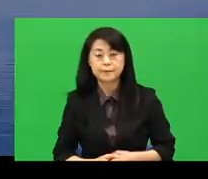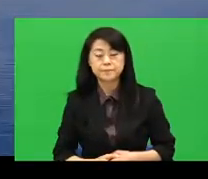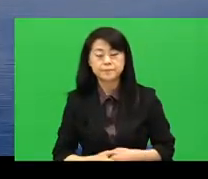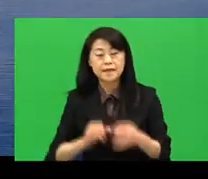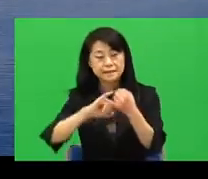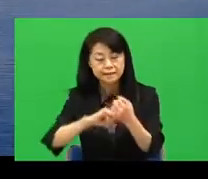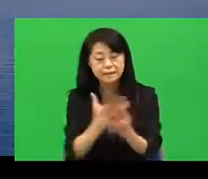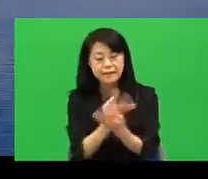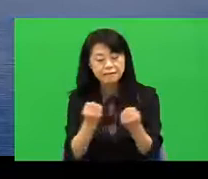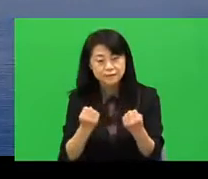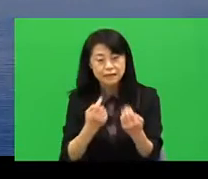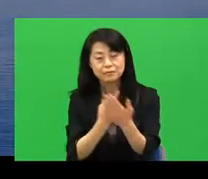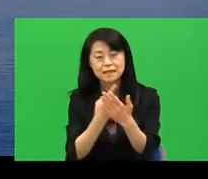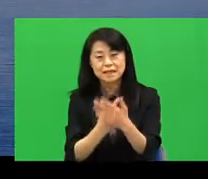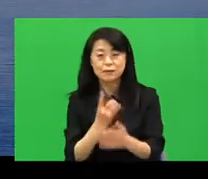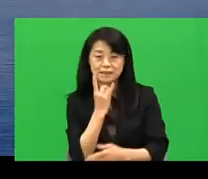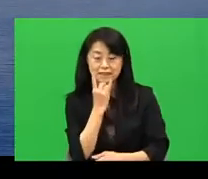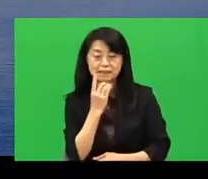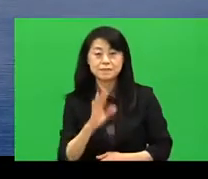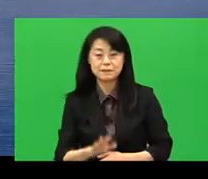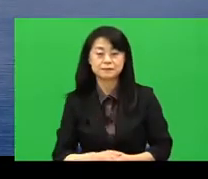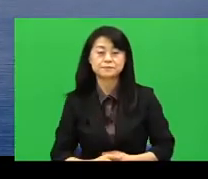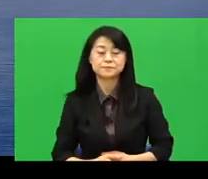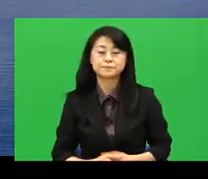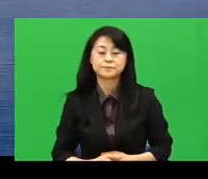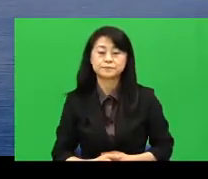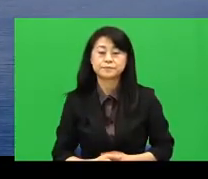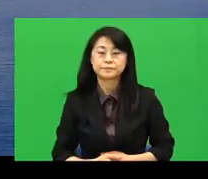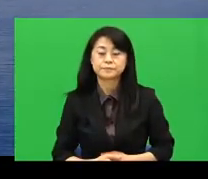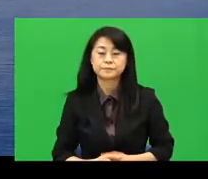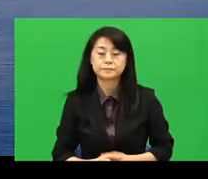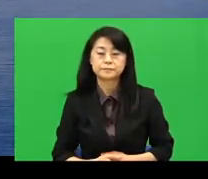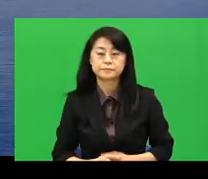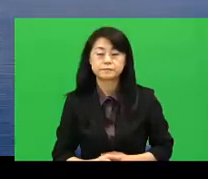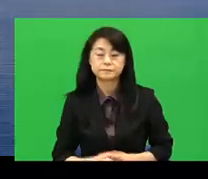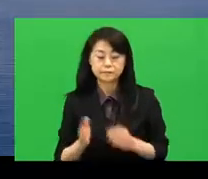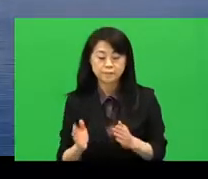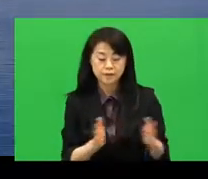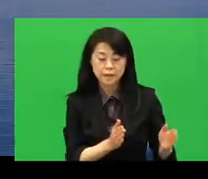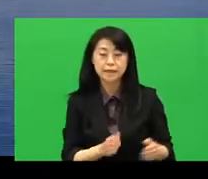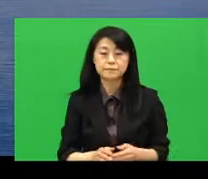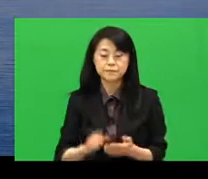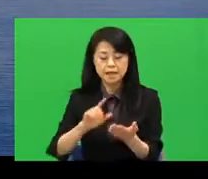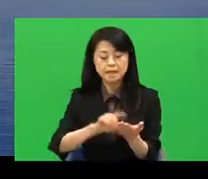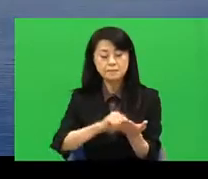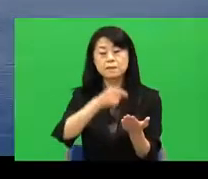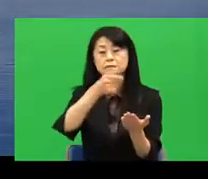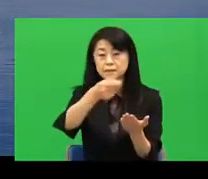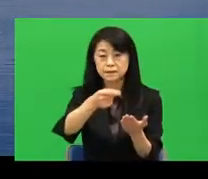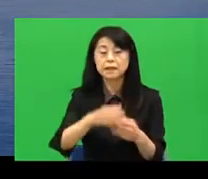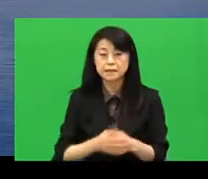ぜひ多くの方のご参加を期待しております。それから1枚めくりいただい